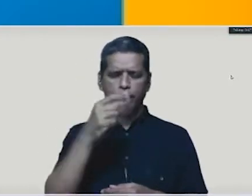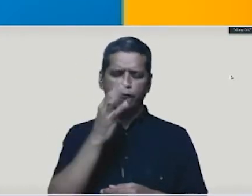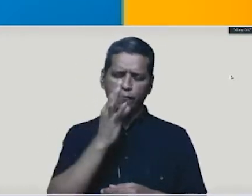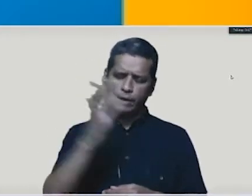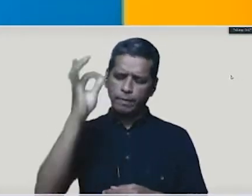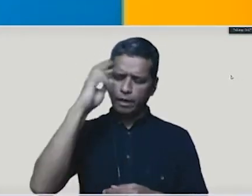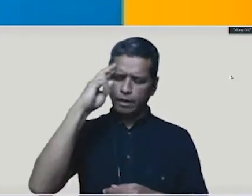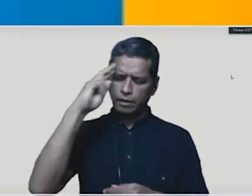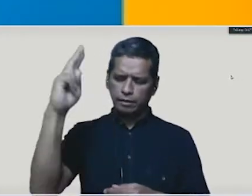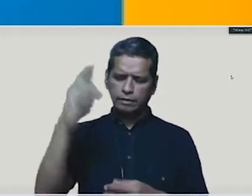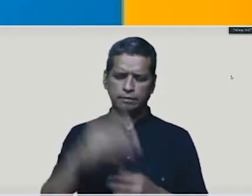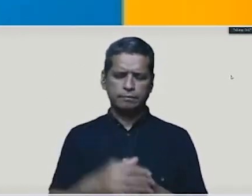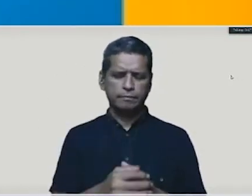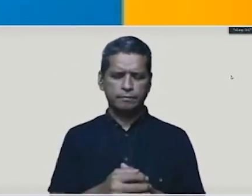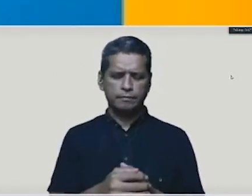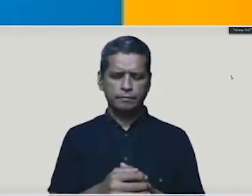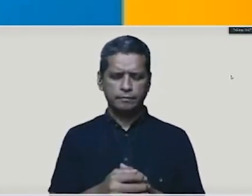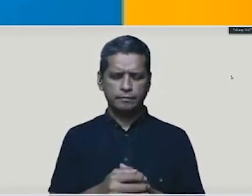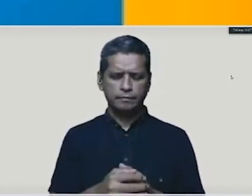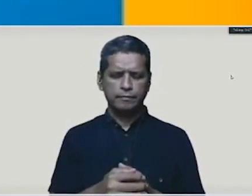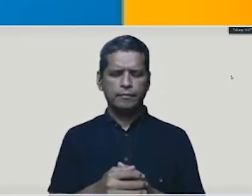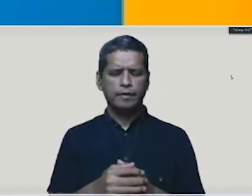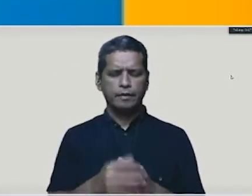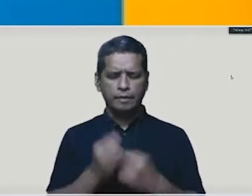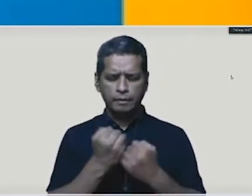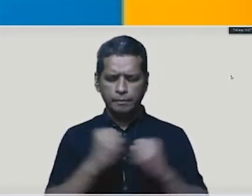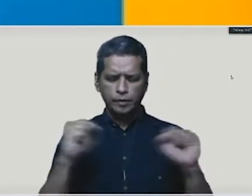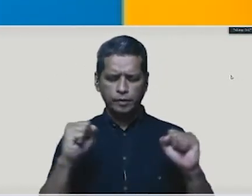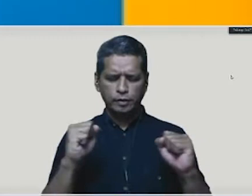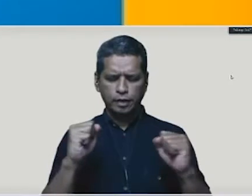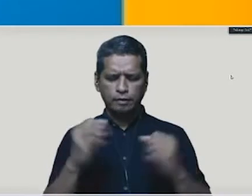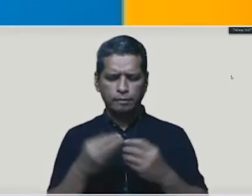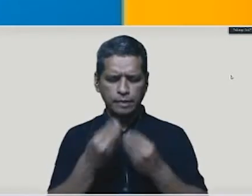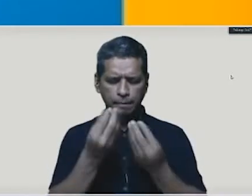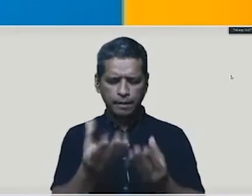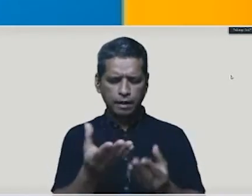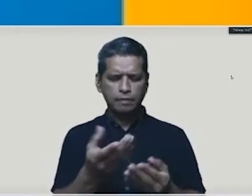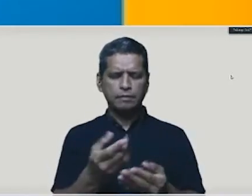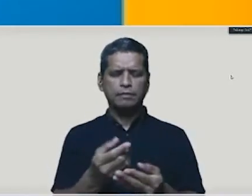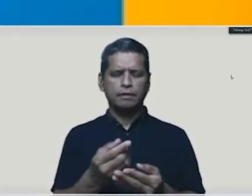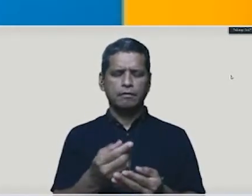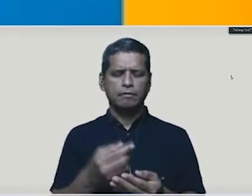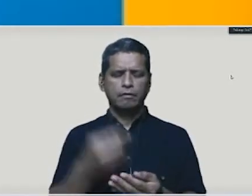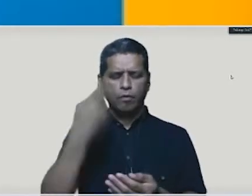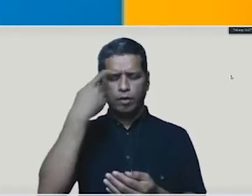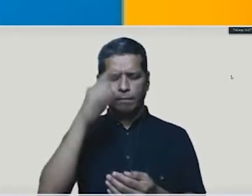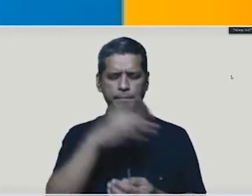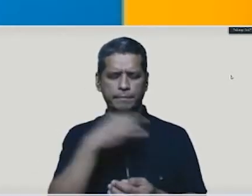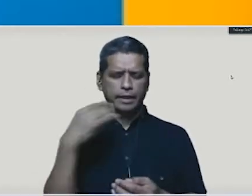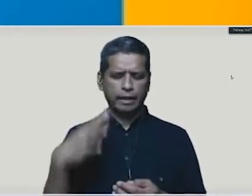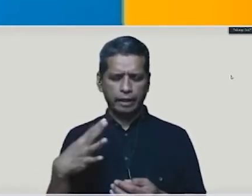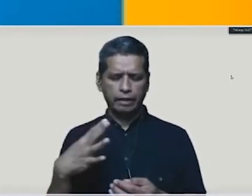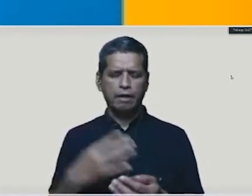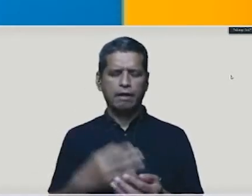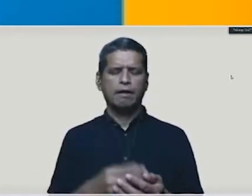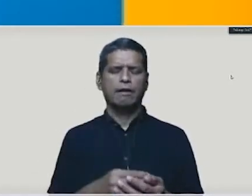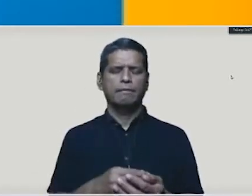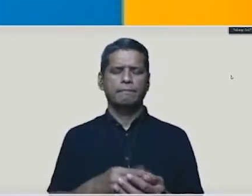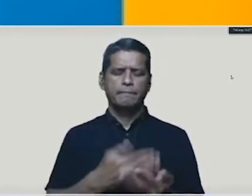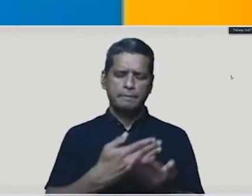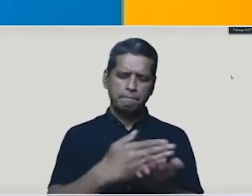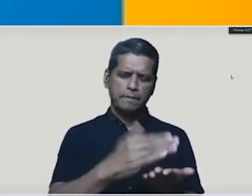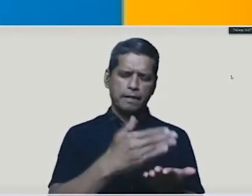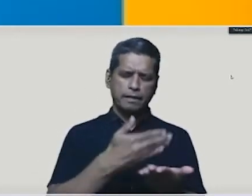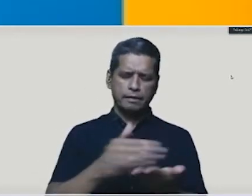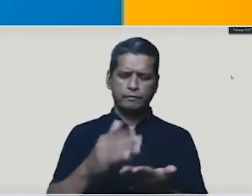bilamana pada malam hari ini hambaMu pendeta Michael Palar akan membagikan firman Tuhan kami yakin